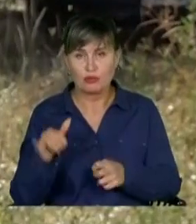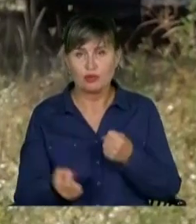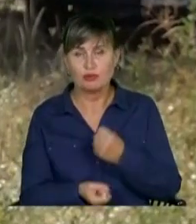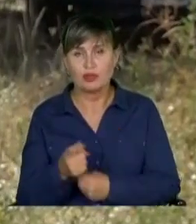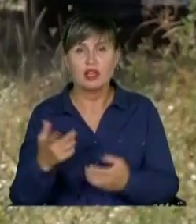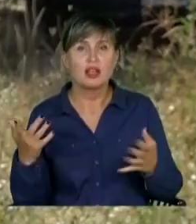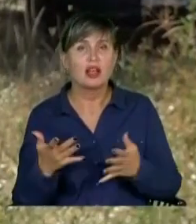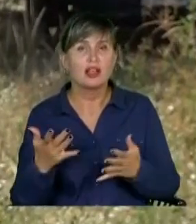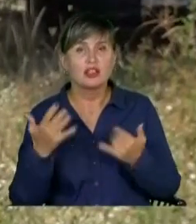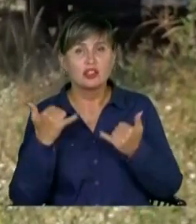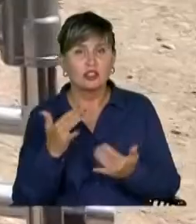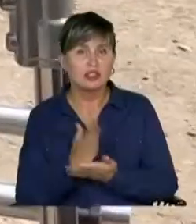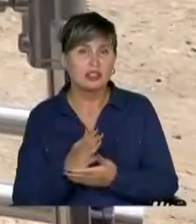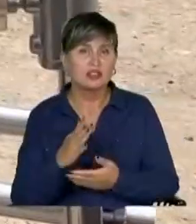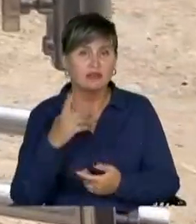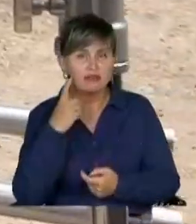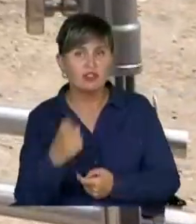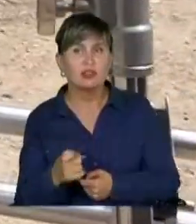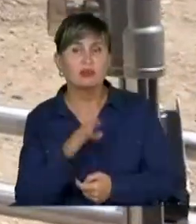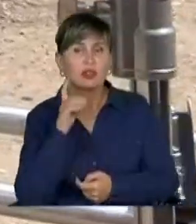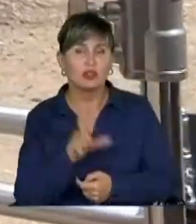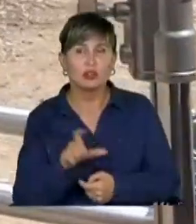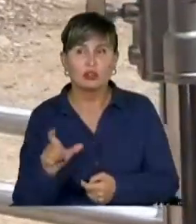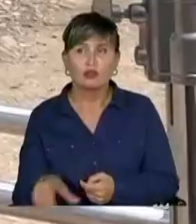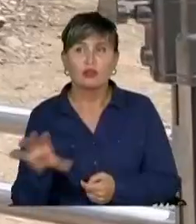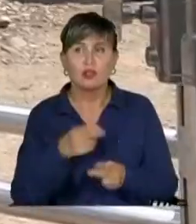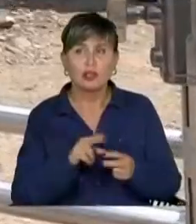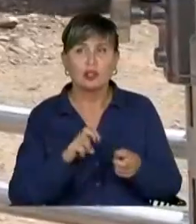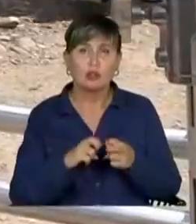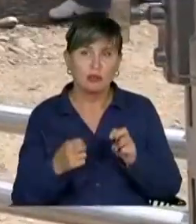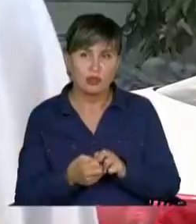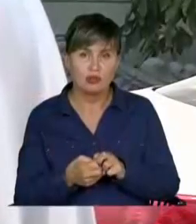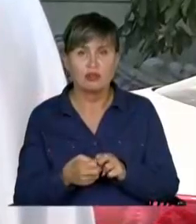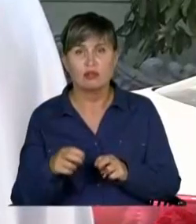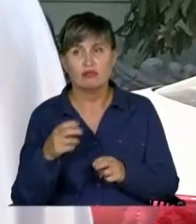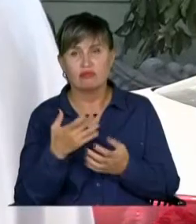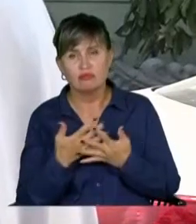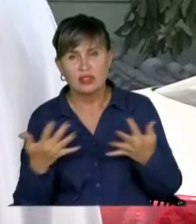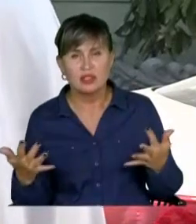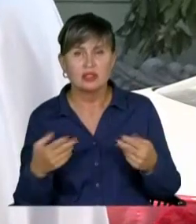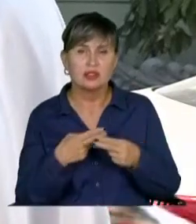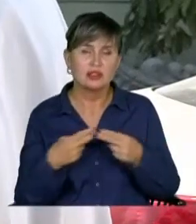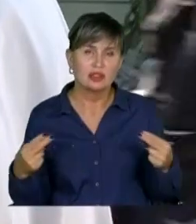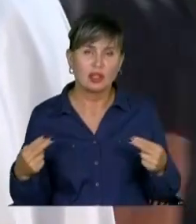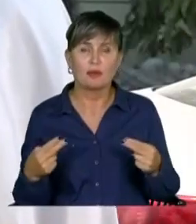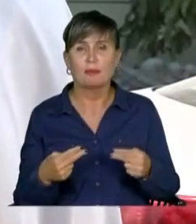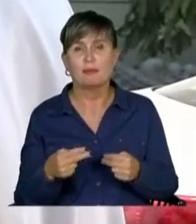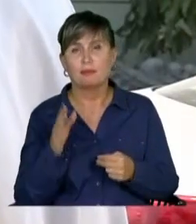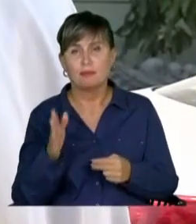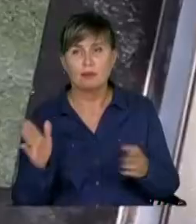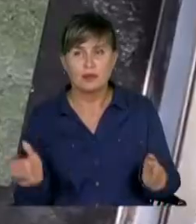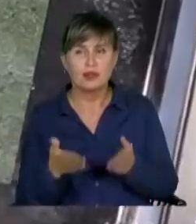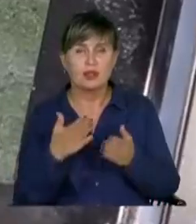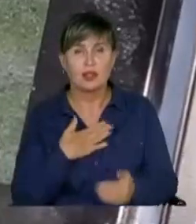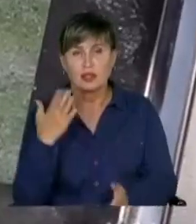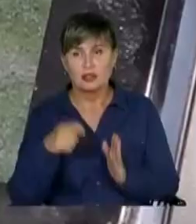какие вызовы сейчас есть у молодых людей. Все эти проблемы, острые социальные темы, будут затрагиваться в нашем